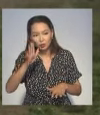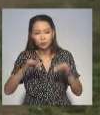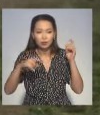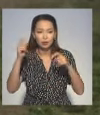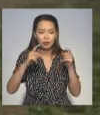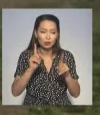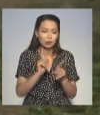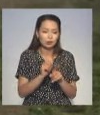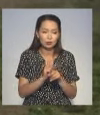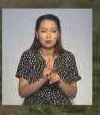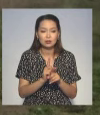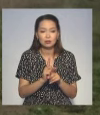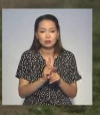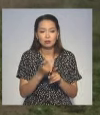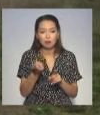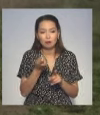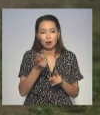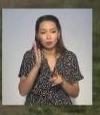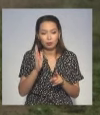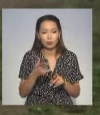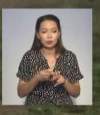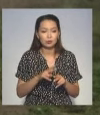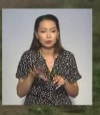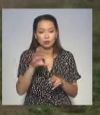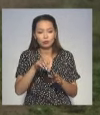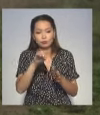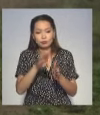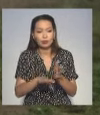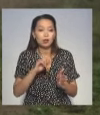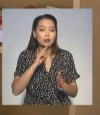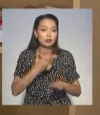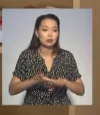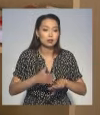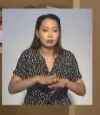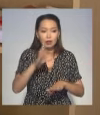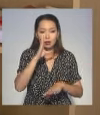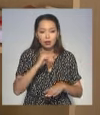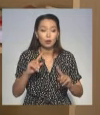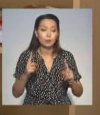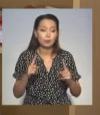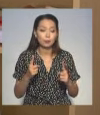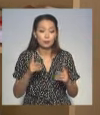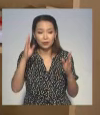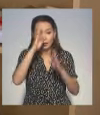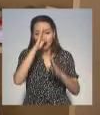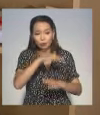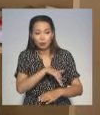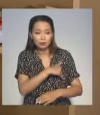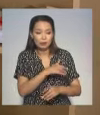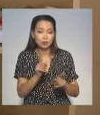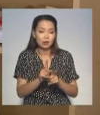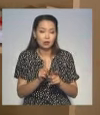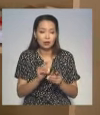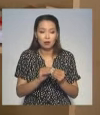аз түседі деген болжам бар. Бұл жағдайды күрделендіріп жіберуі мүмкін. Ауа температурасы қалыпты